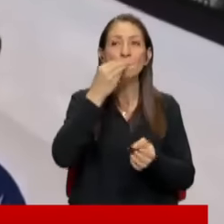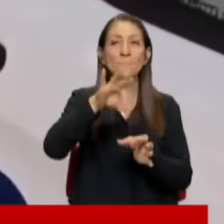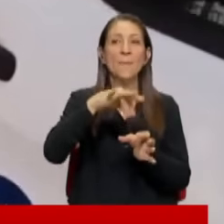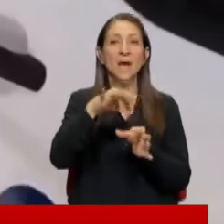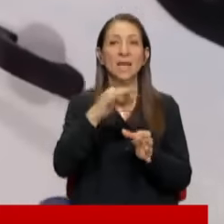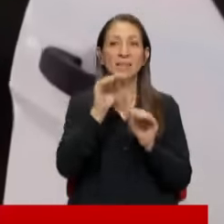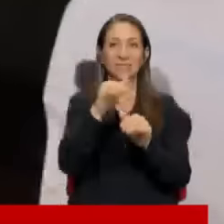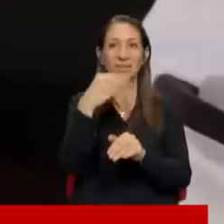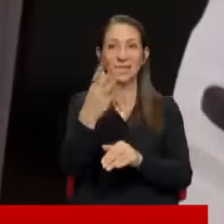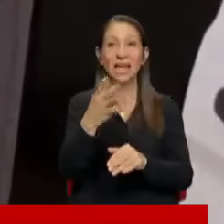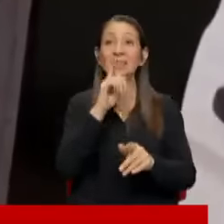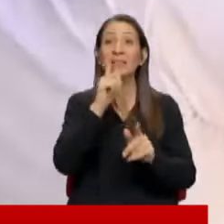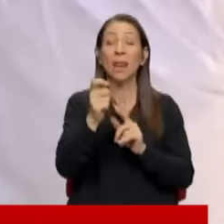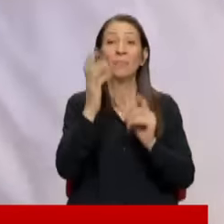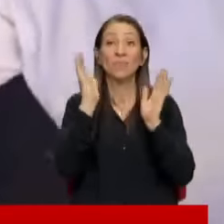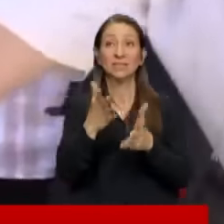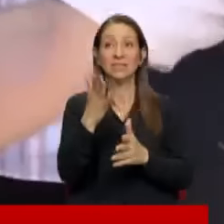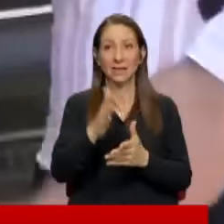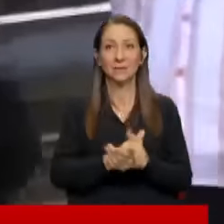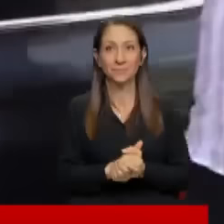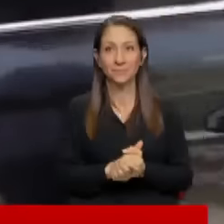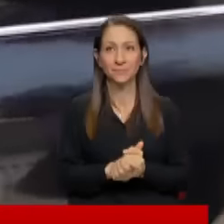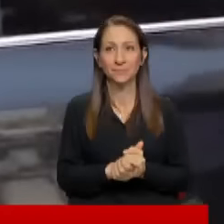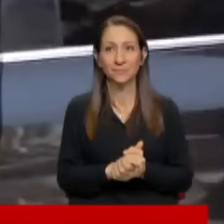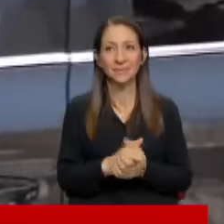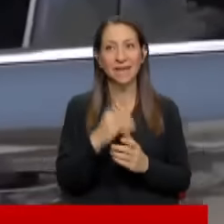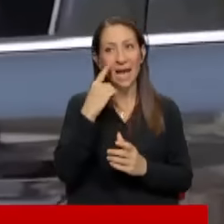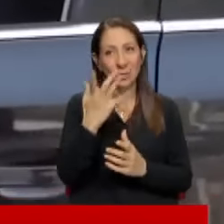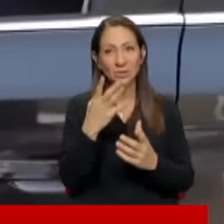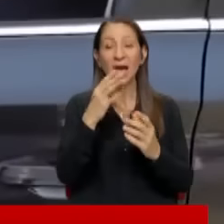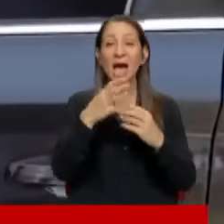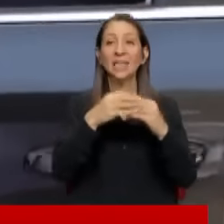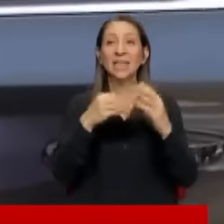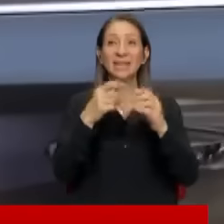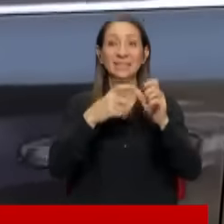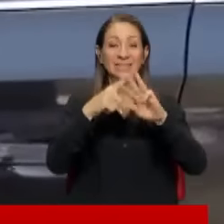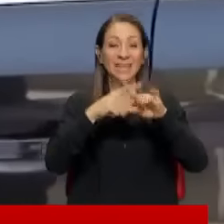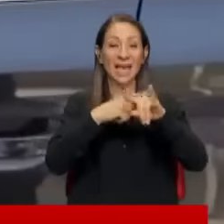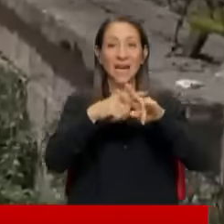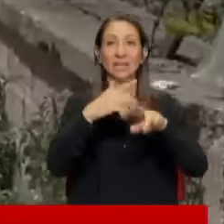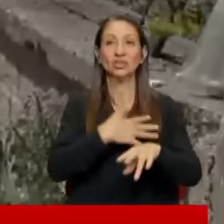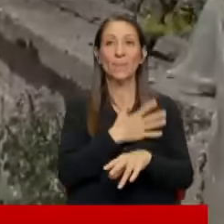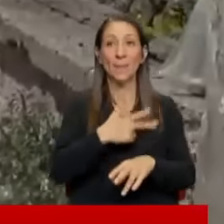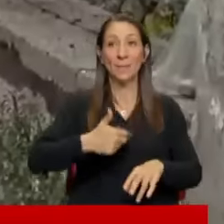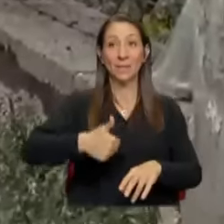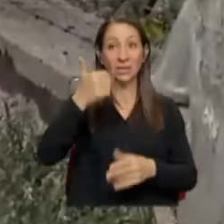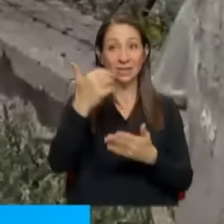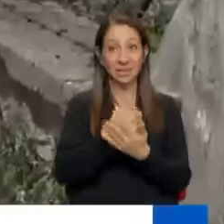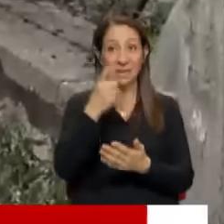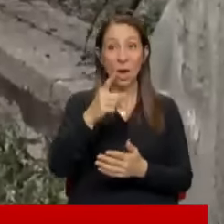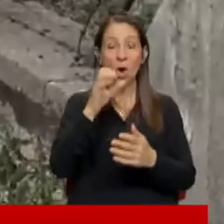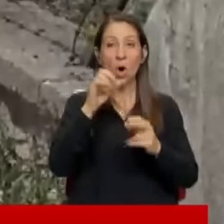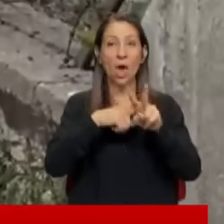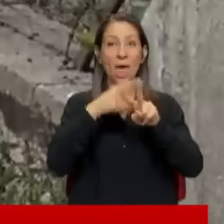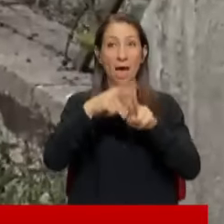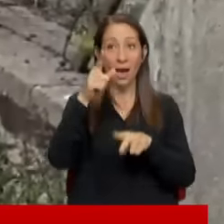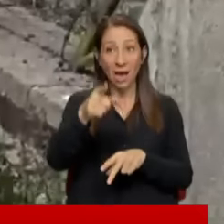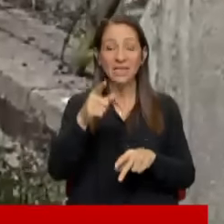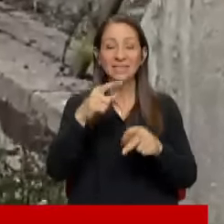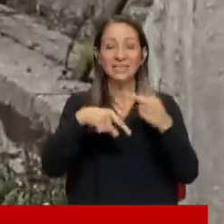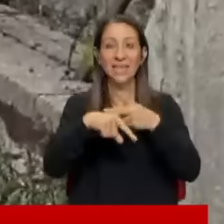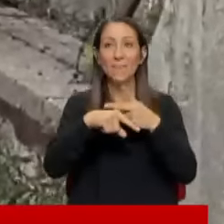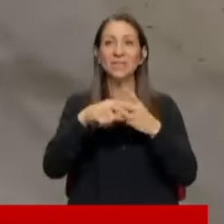desteği sağlanacak. Talepse yoğun. Hayırlı olsun. Sağ olun, çok teşekkürler. Adana Seyhan'da CHP'den belediye başkanı seçilen Oya Tekin, Ziya